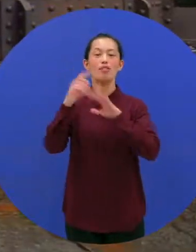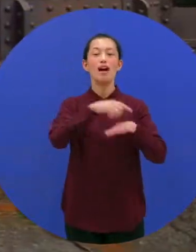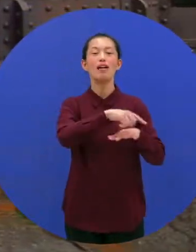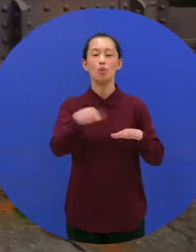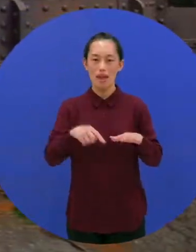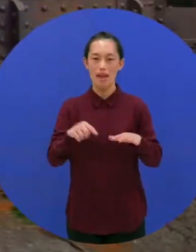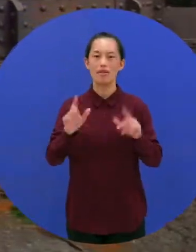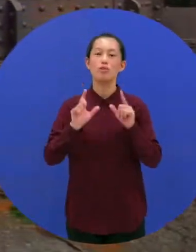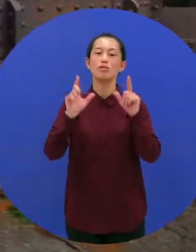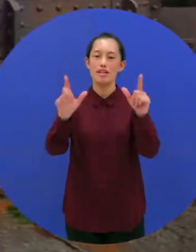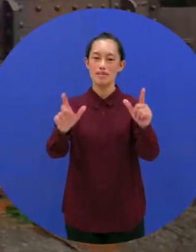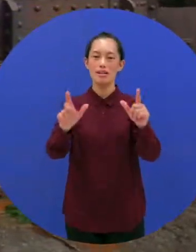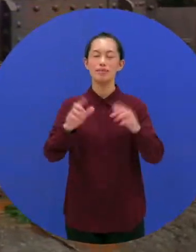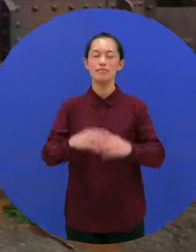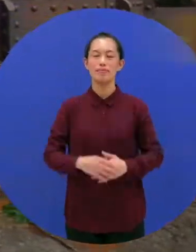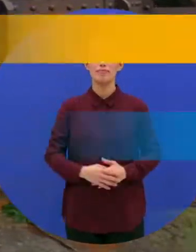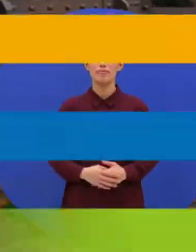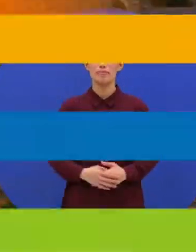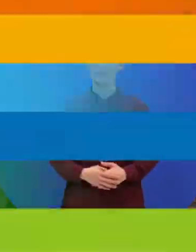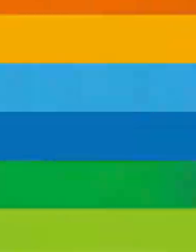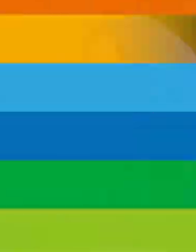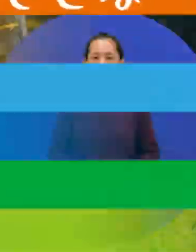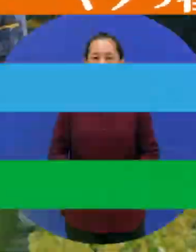島へについてお送りします。